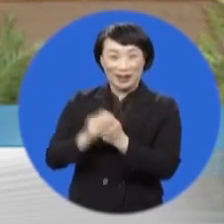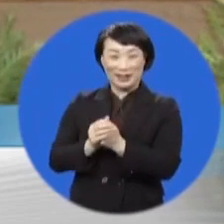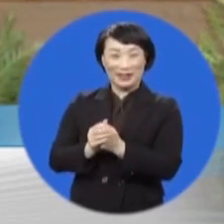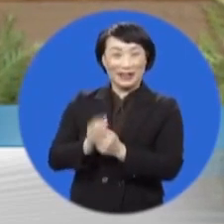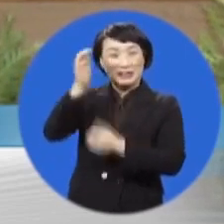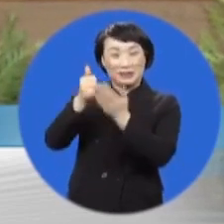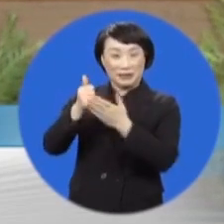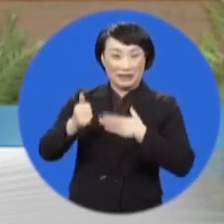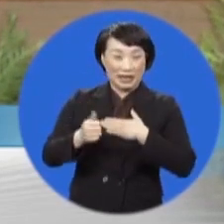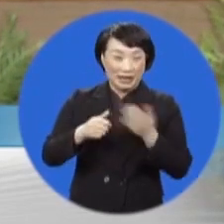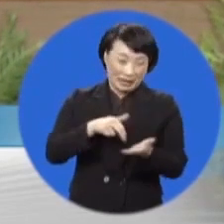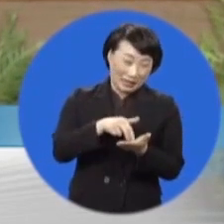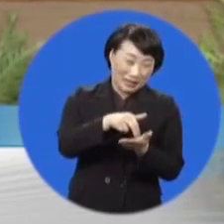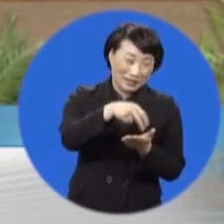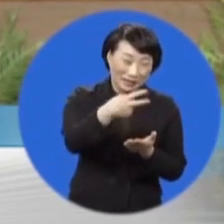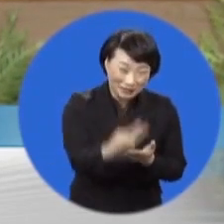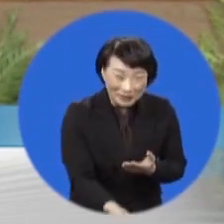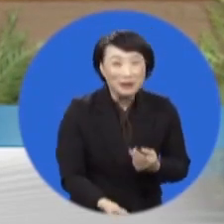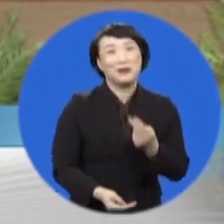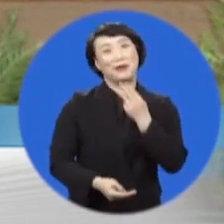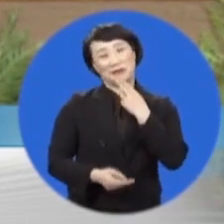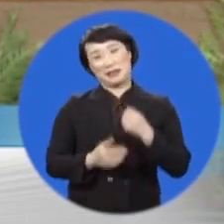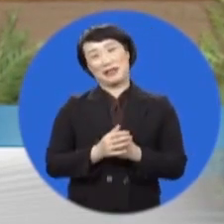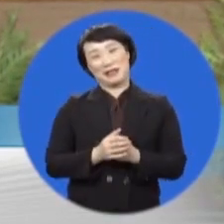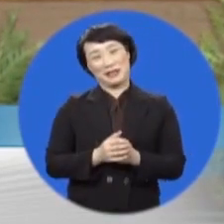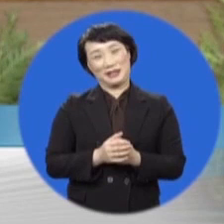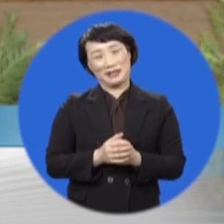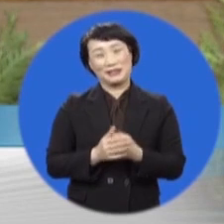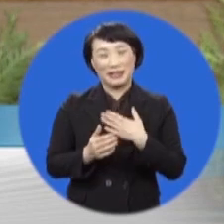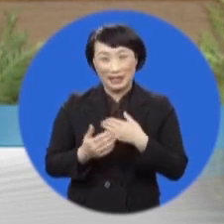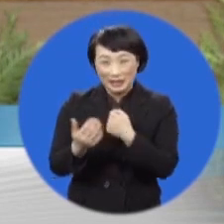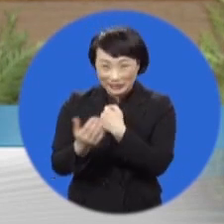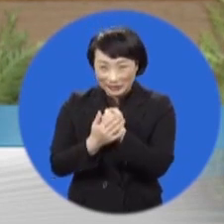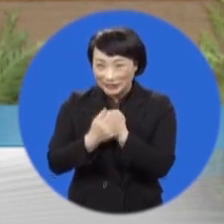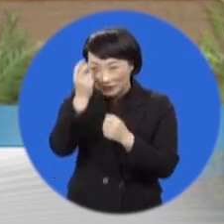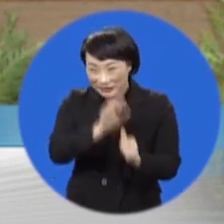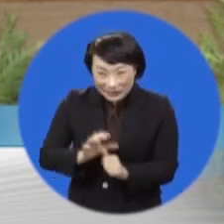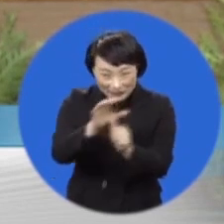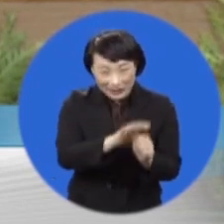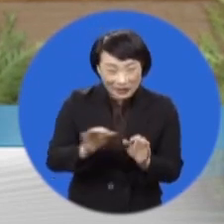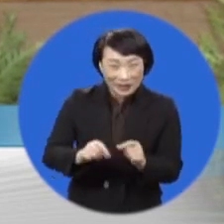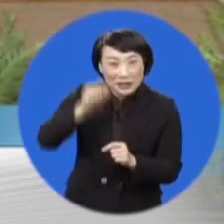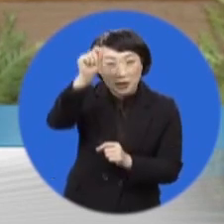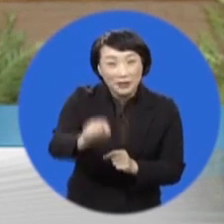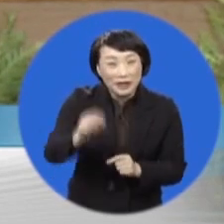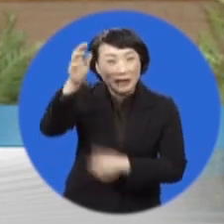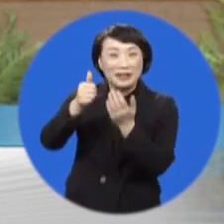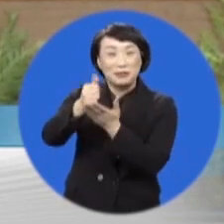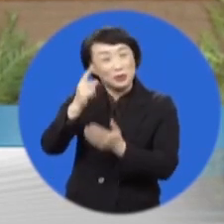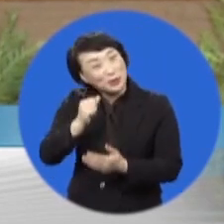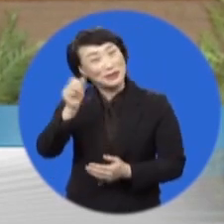너로 식지 않게 하시며 너를 지키는 작가 영원히 종지